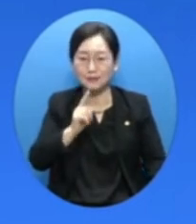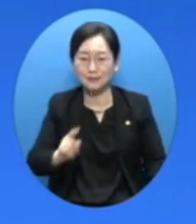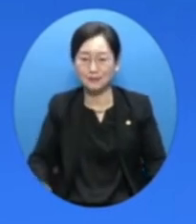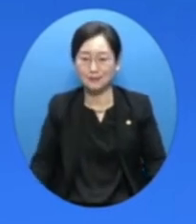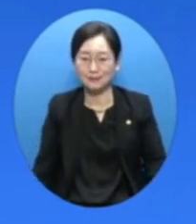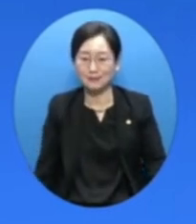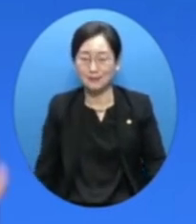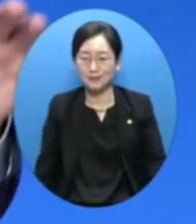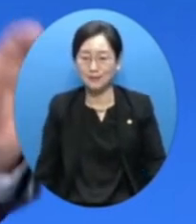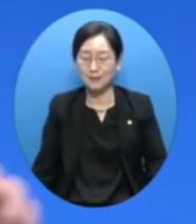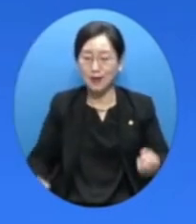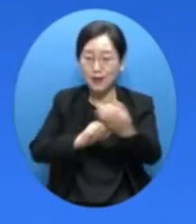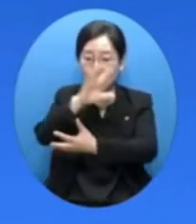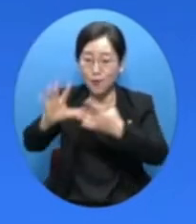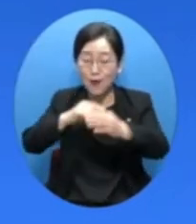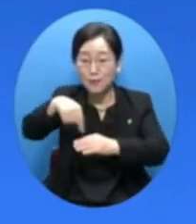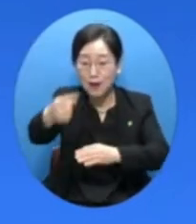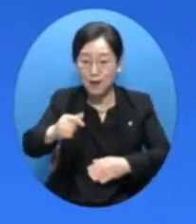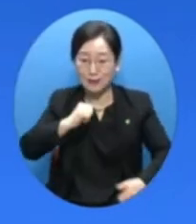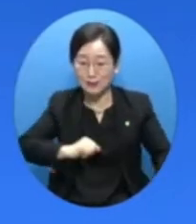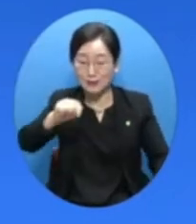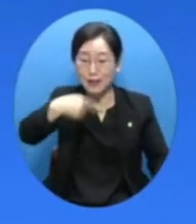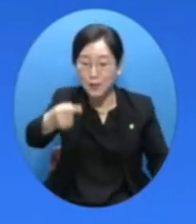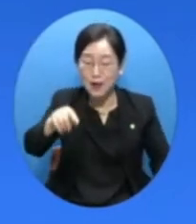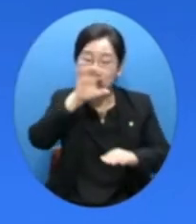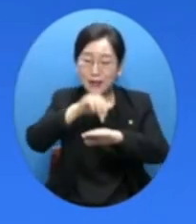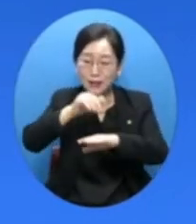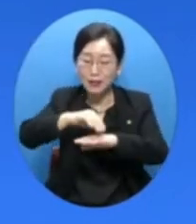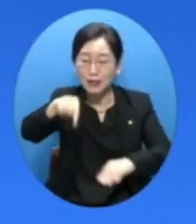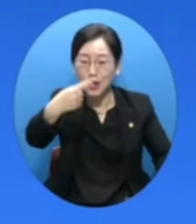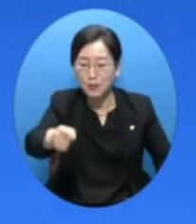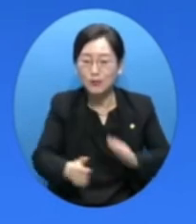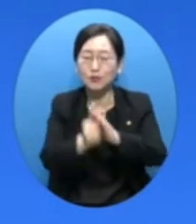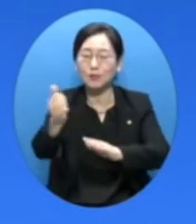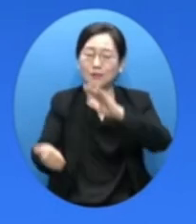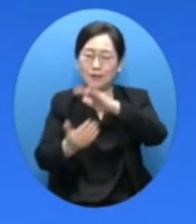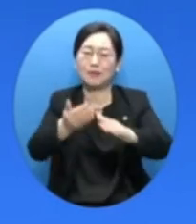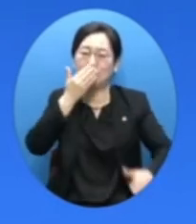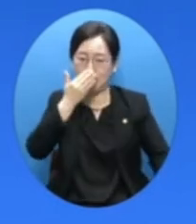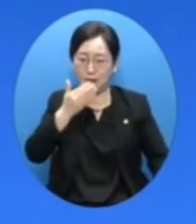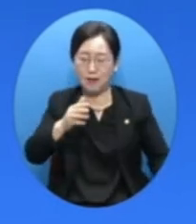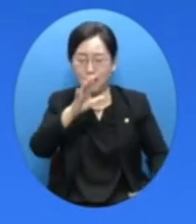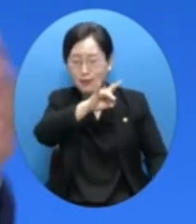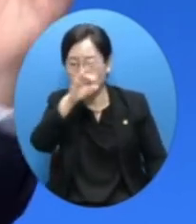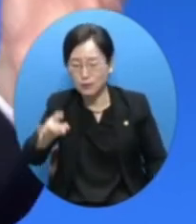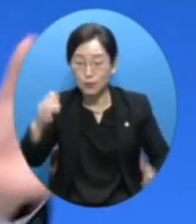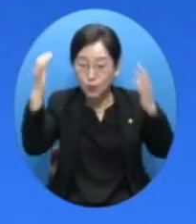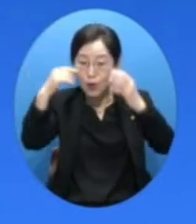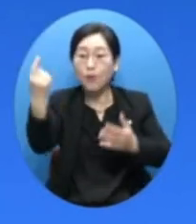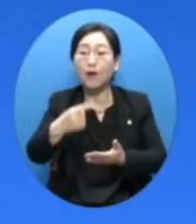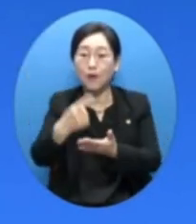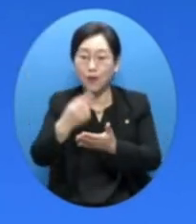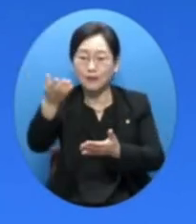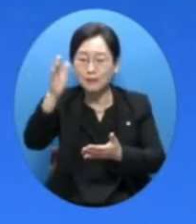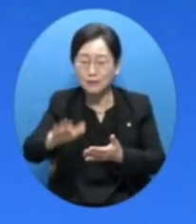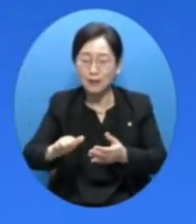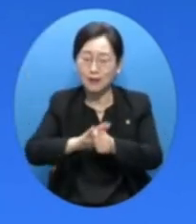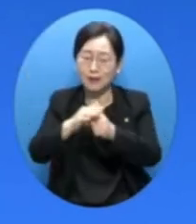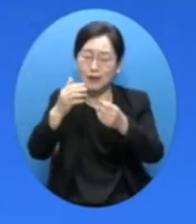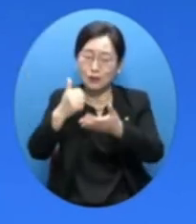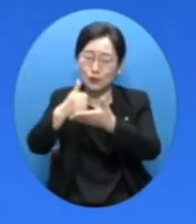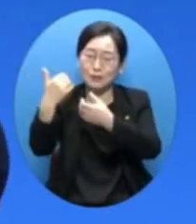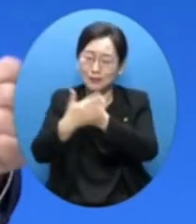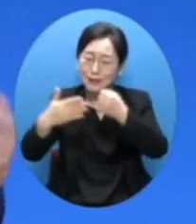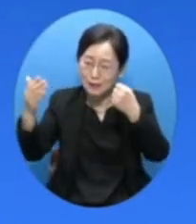있습니다. 환난은 인내를, 인내는 연단은, 연단은 소망을 이뤄내는 것입니다. 때때로 고난을 당하지만 우리는 우리를 사랑하시는 우리 주님의 은혜로